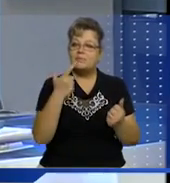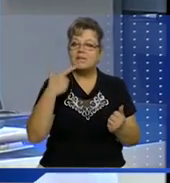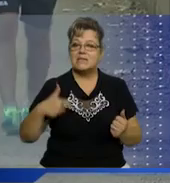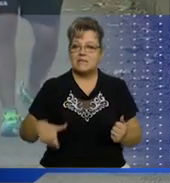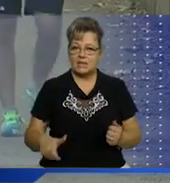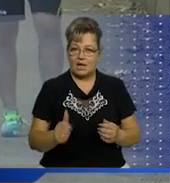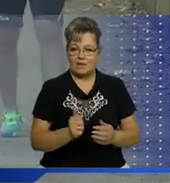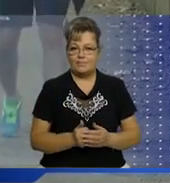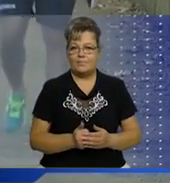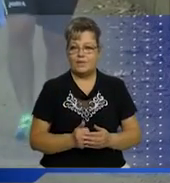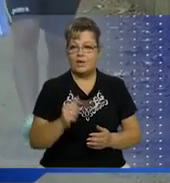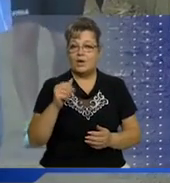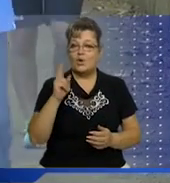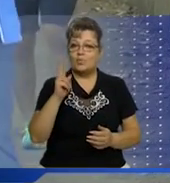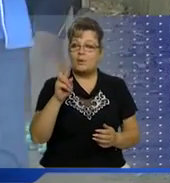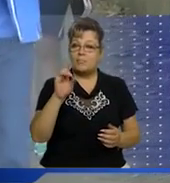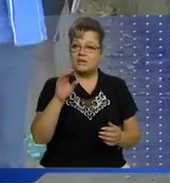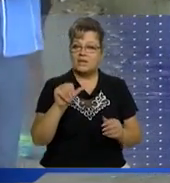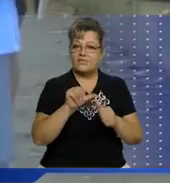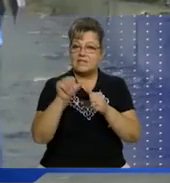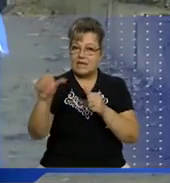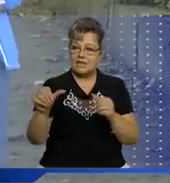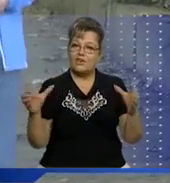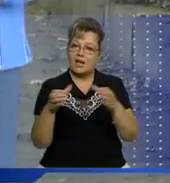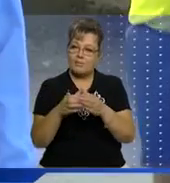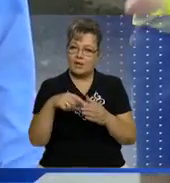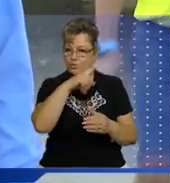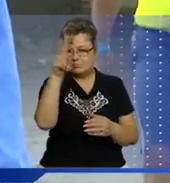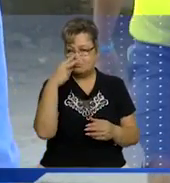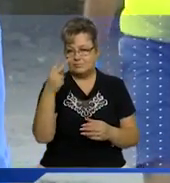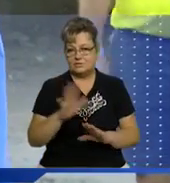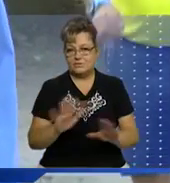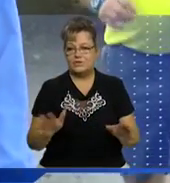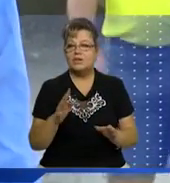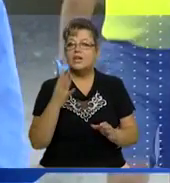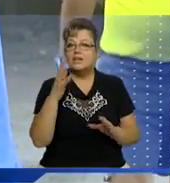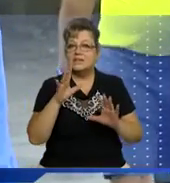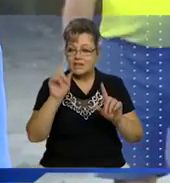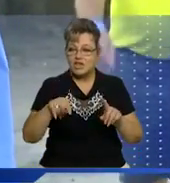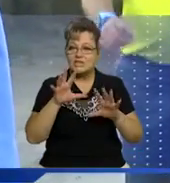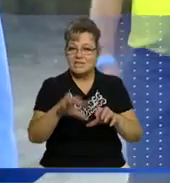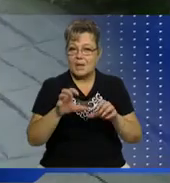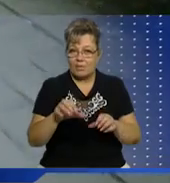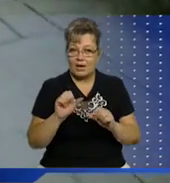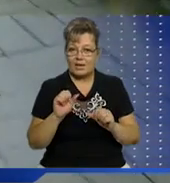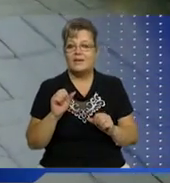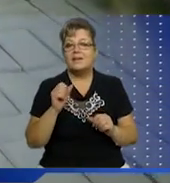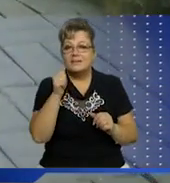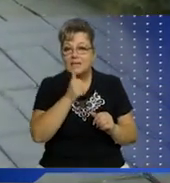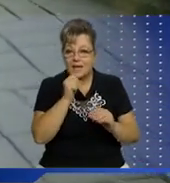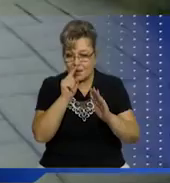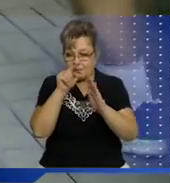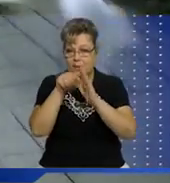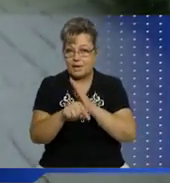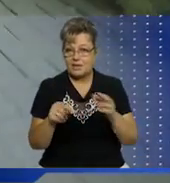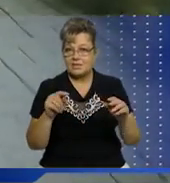Краснодар. Курбан Бердыев изолировал команду от внешнего мира. Даже четвероногие поклонники желто-синих, тайно пробравшись